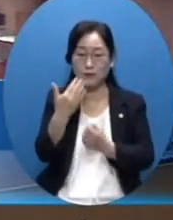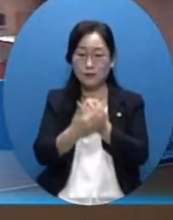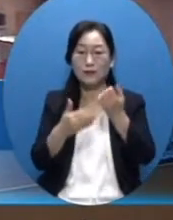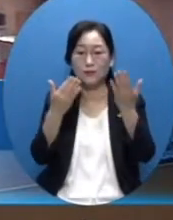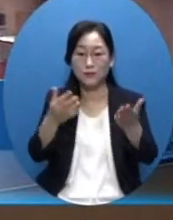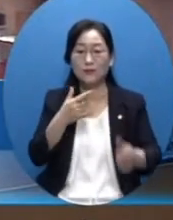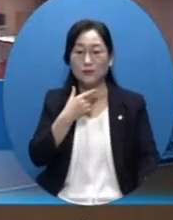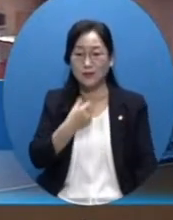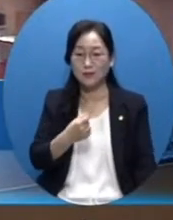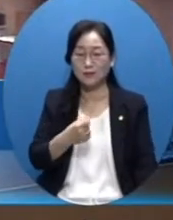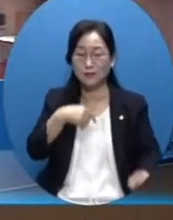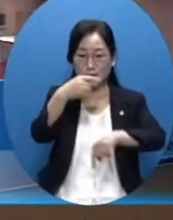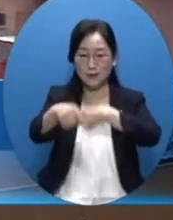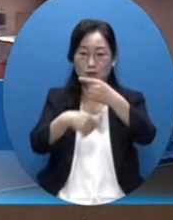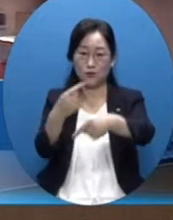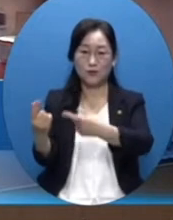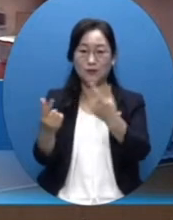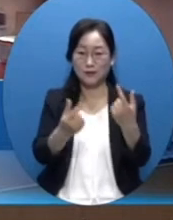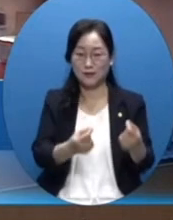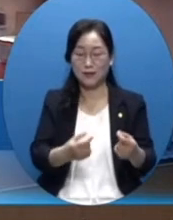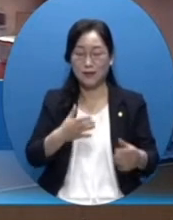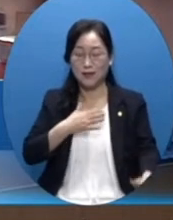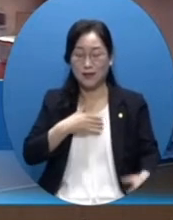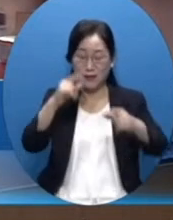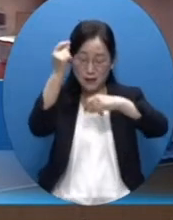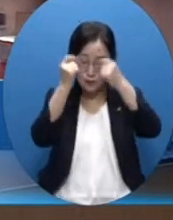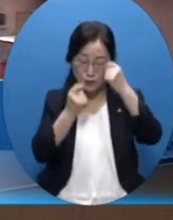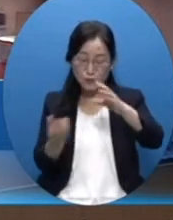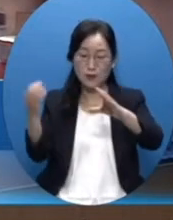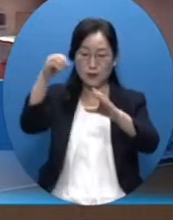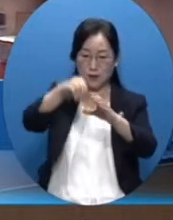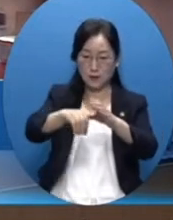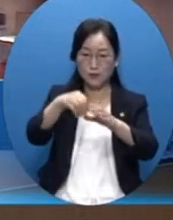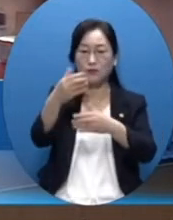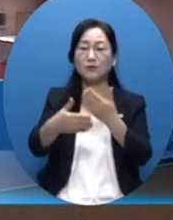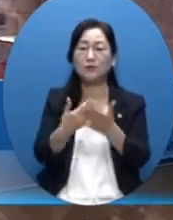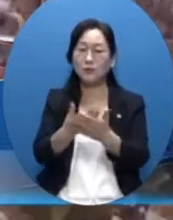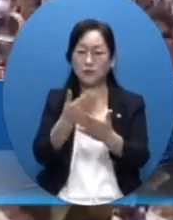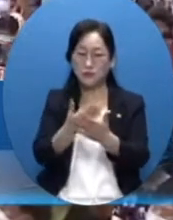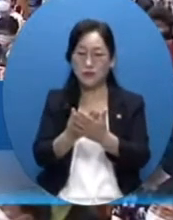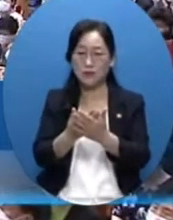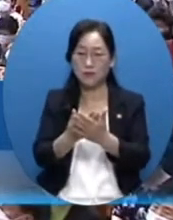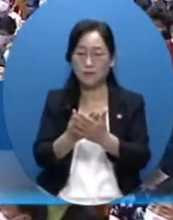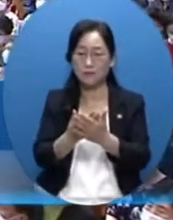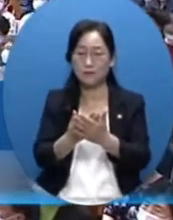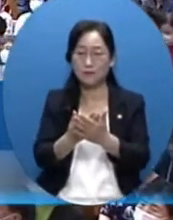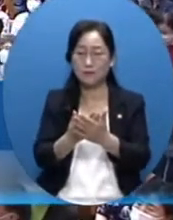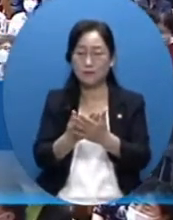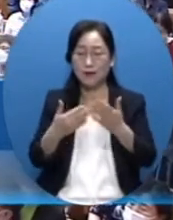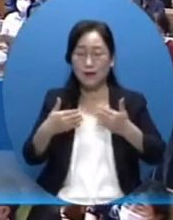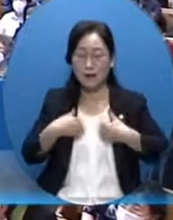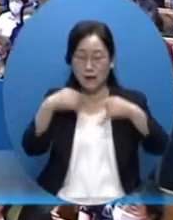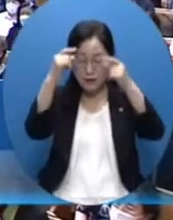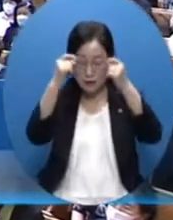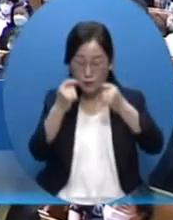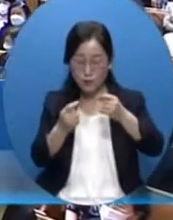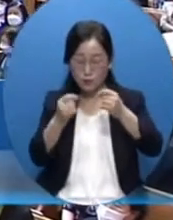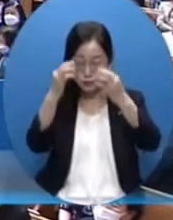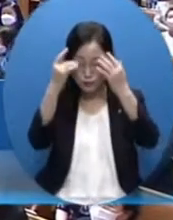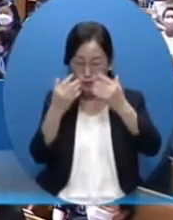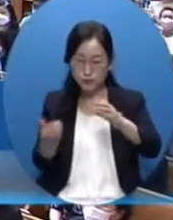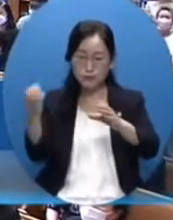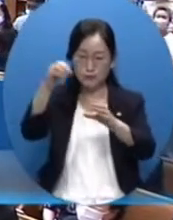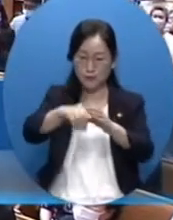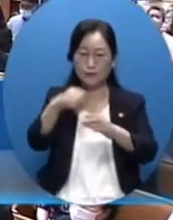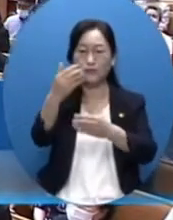원합니다 제발 한번 따라해 주시기 바랍니다 나의 눈물을 다 무 소 서 아 나의 눈물을 다 무 소